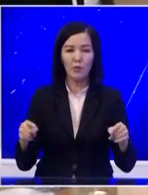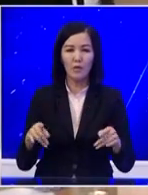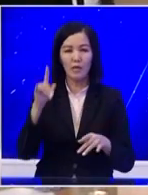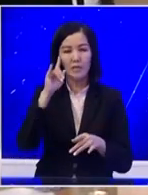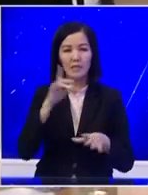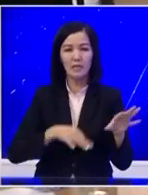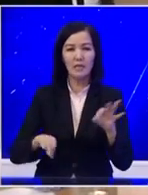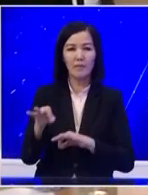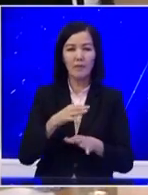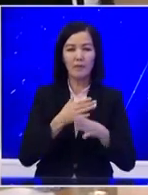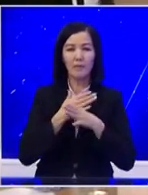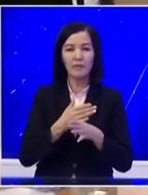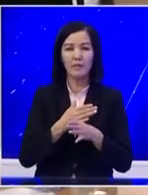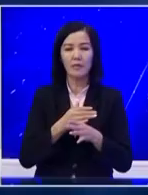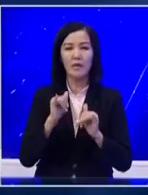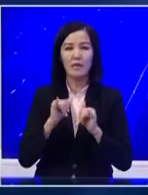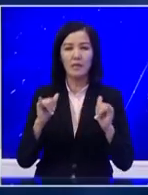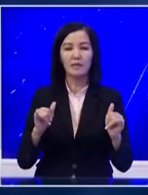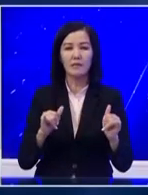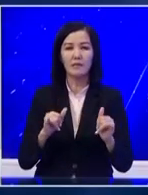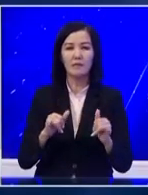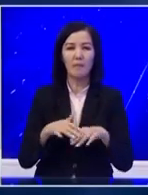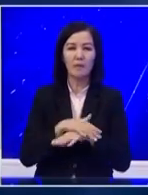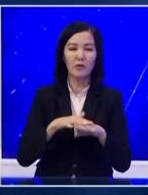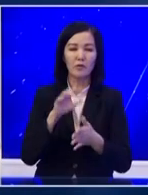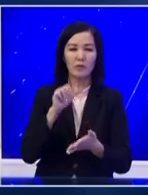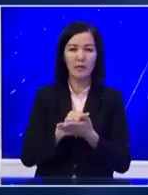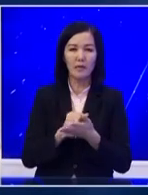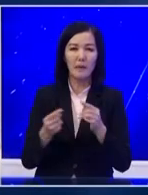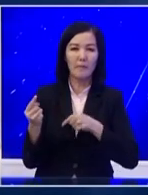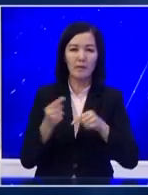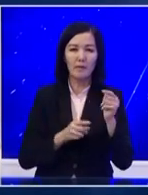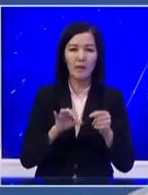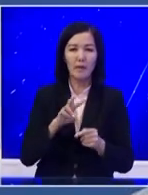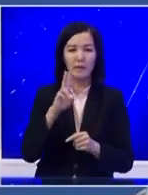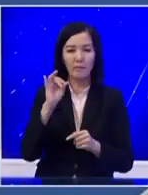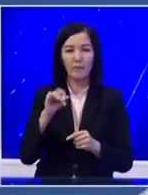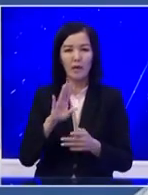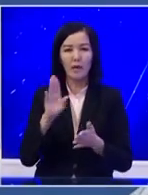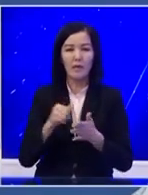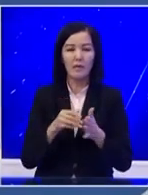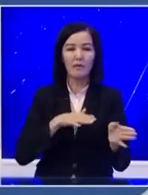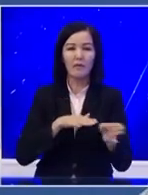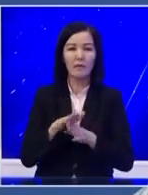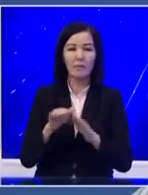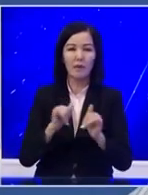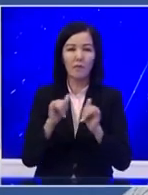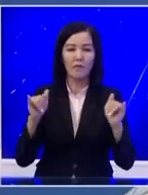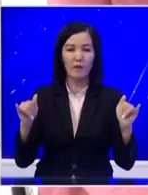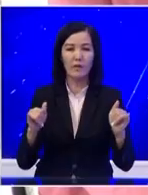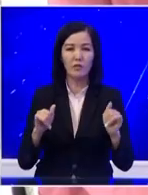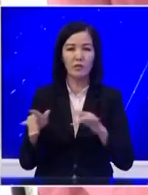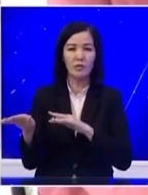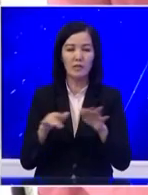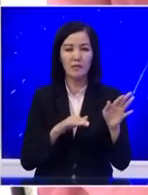проекты появились благодаря программе развития продуктивной занятости и массового предпринимательства «Ембек». Главное ее направление – увеличить количество действующих в